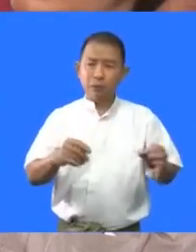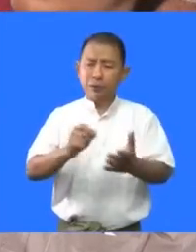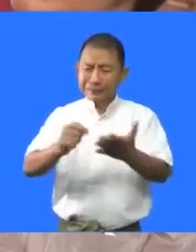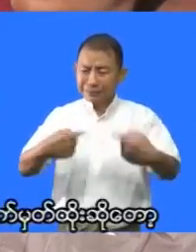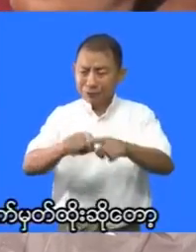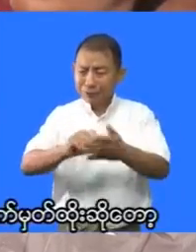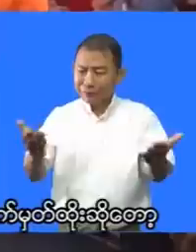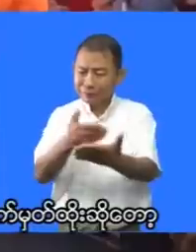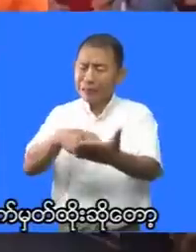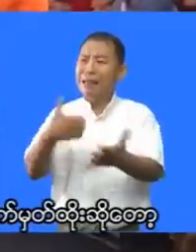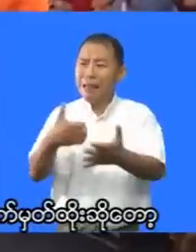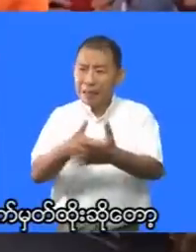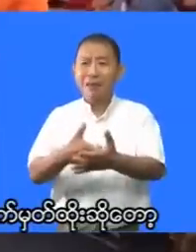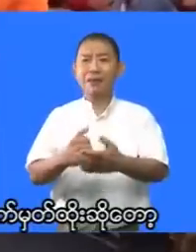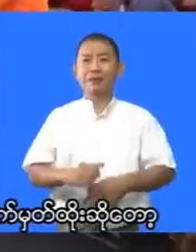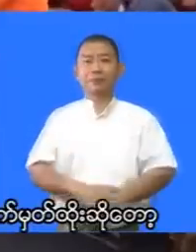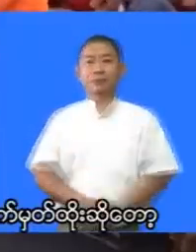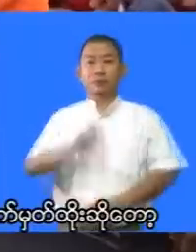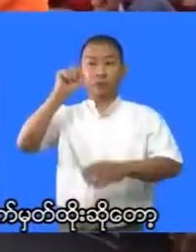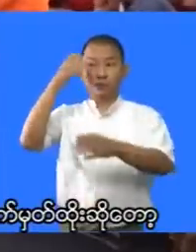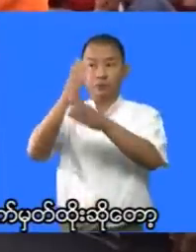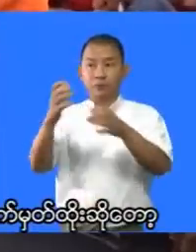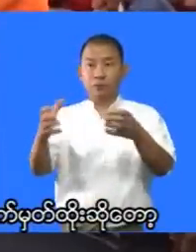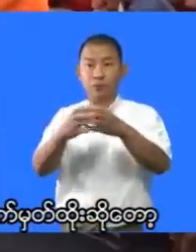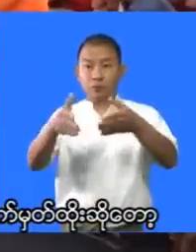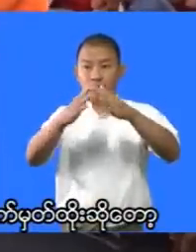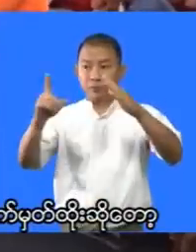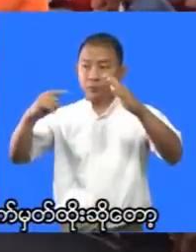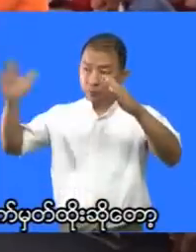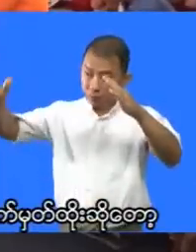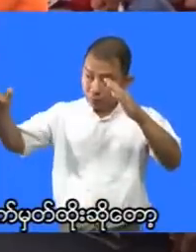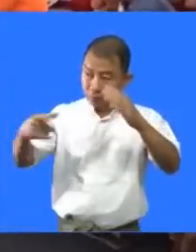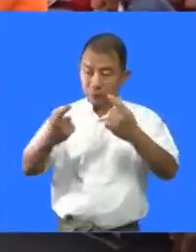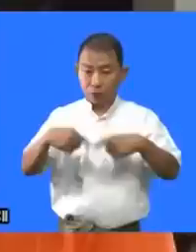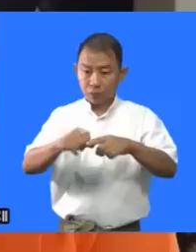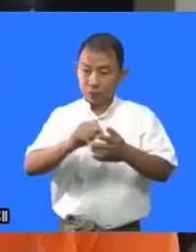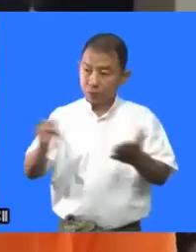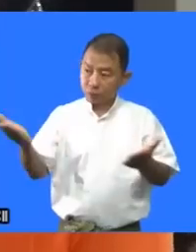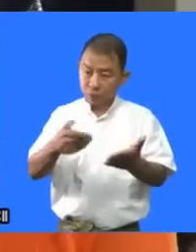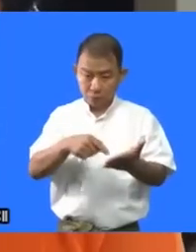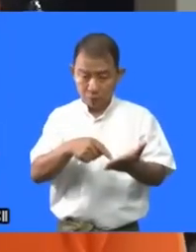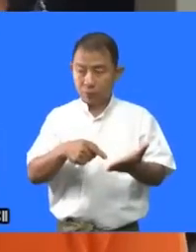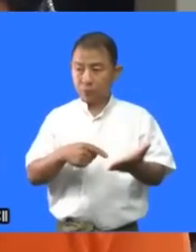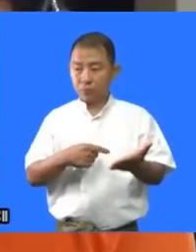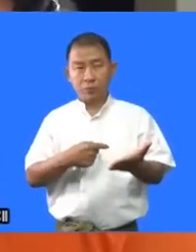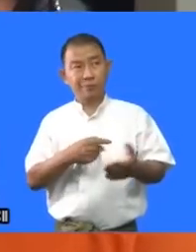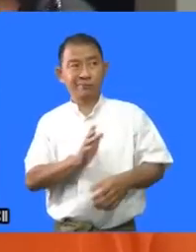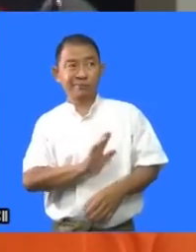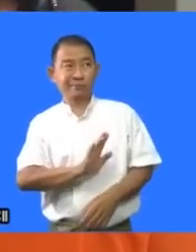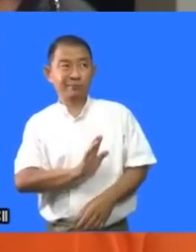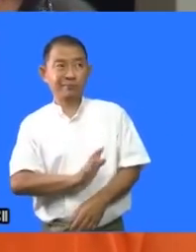စာချုပ်လည်းချုပ်မရဘူး စာချုပ်မယ်တခါဇီးယုံမှာလို့ပဲဒီဟာအကုန်လုံးစာချုပ်မယ်ဒီဟာဒီလက်မှတ်ထိုးပါညာဆိုအလုပ်ကိုမဖြ